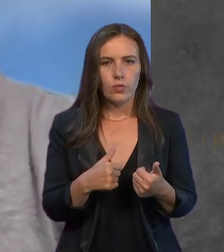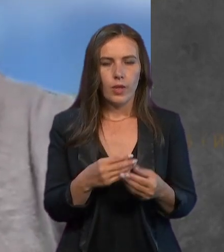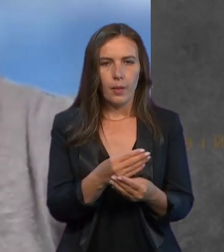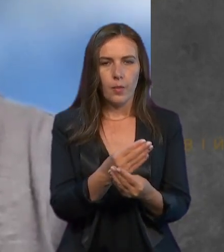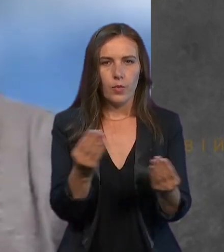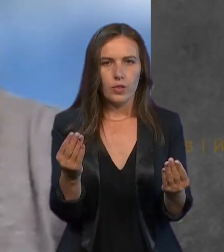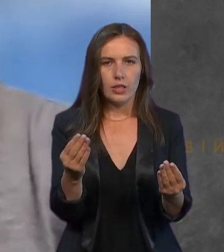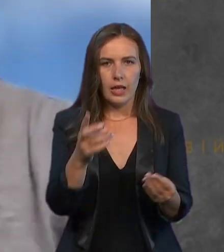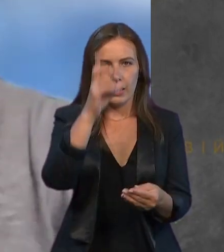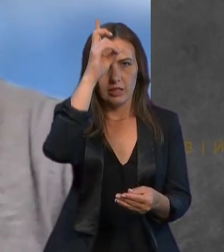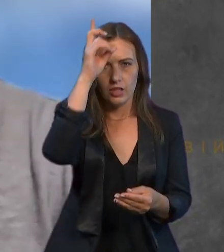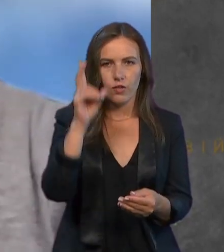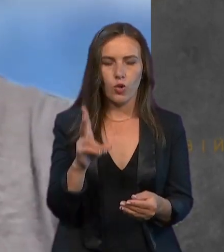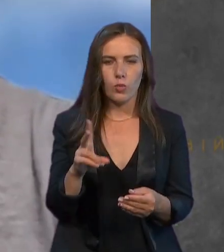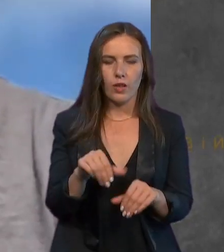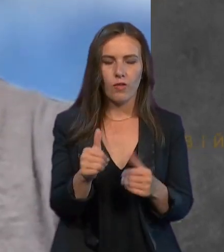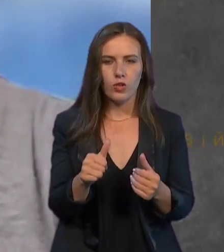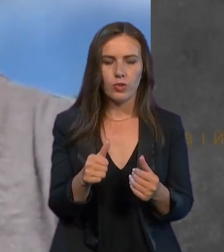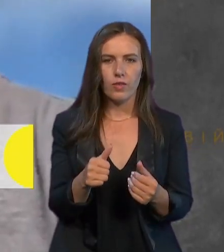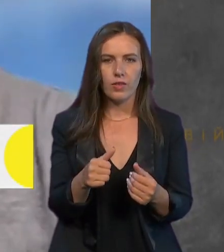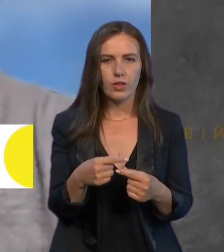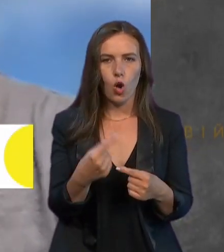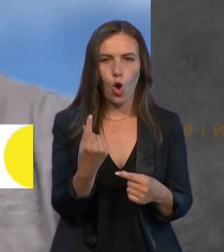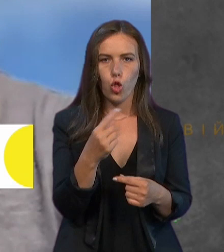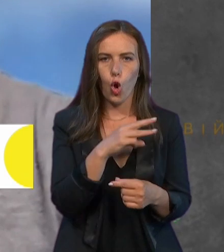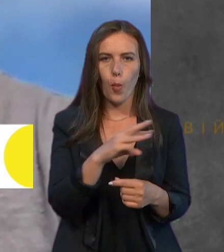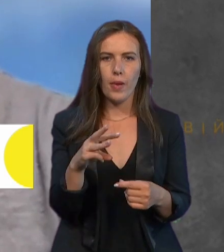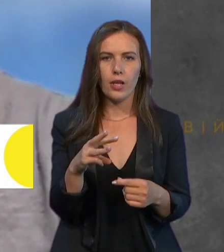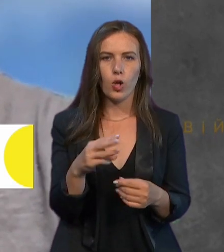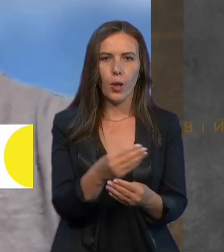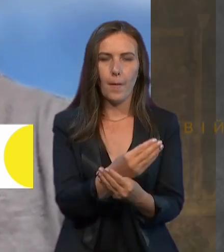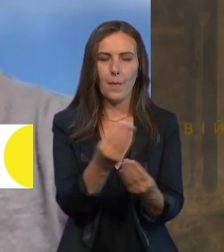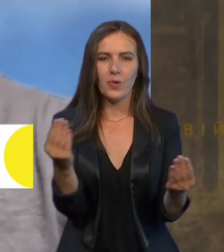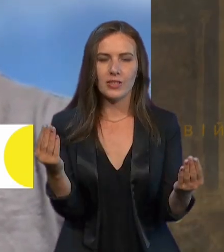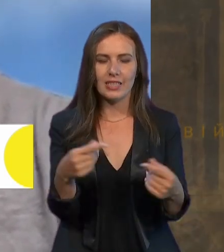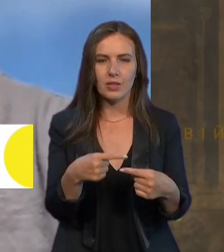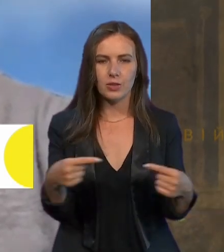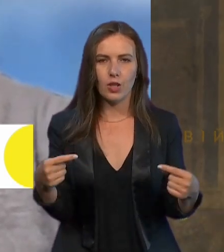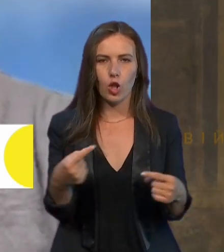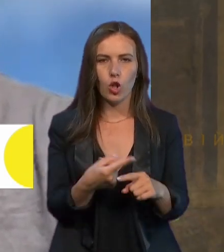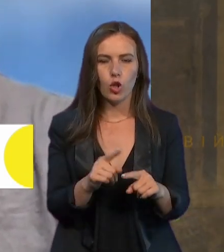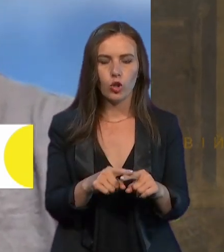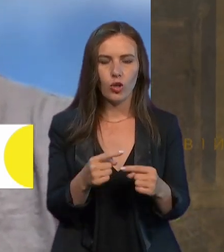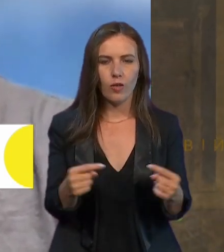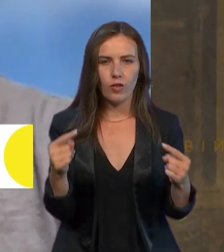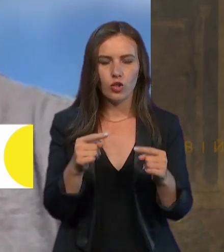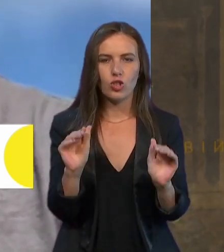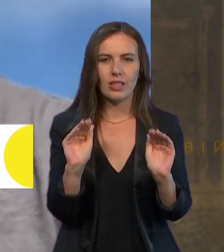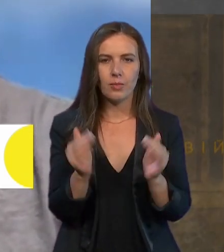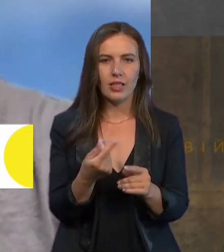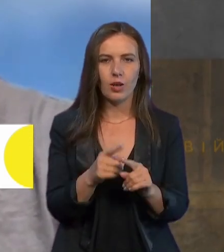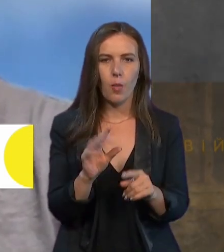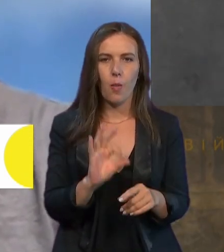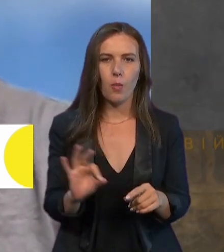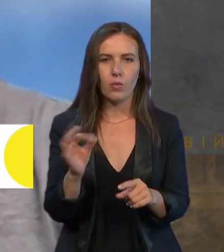форми власності близько 1 мільйона музейних предметів, трохи більше, ніж 1 мільйон, то, відповідно, щонайменше про цю цифру ми